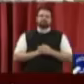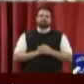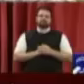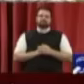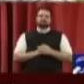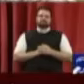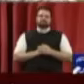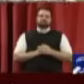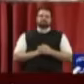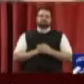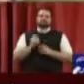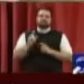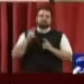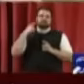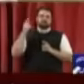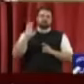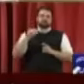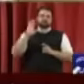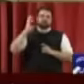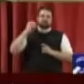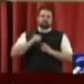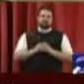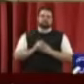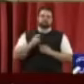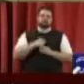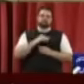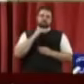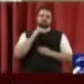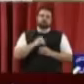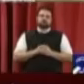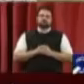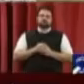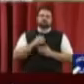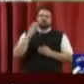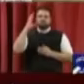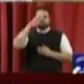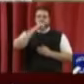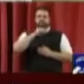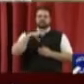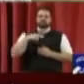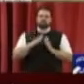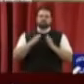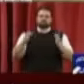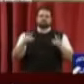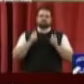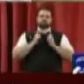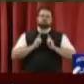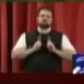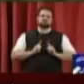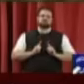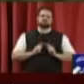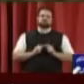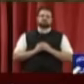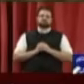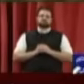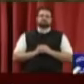-am auzit... Da, mă nebunii, deci n-am putea suporta. Noaptea e foarte mare liniște. Foarte puțin. Dar